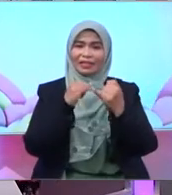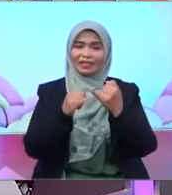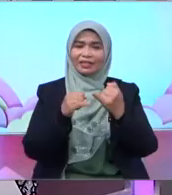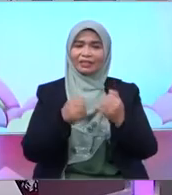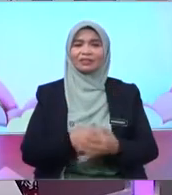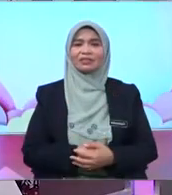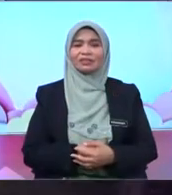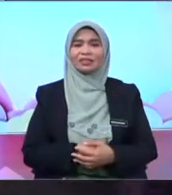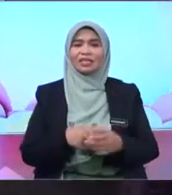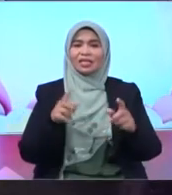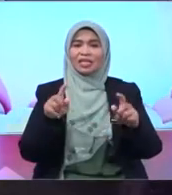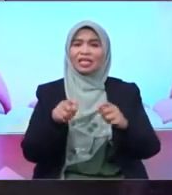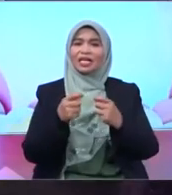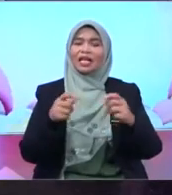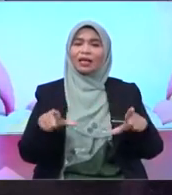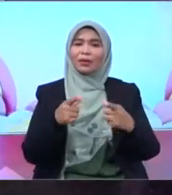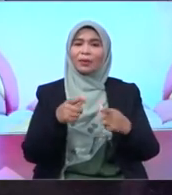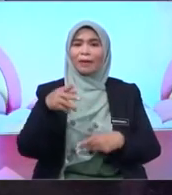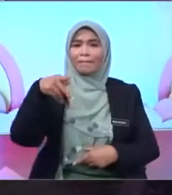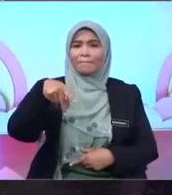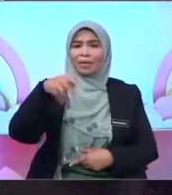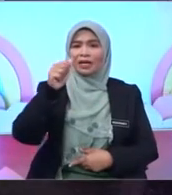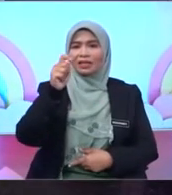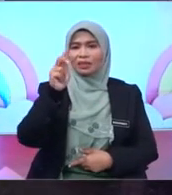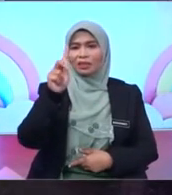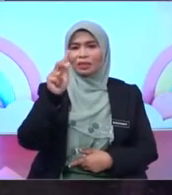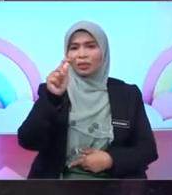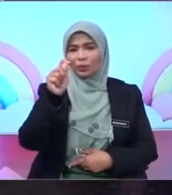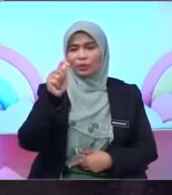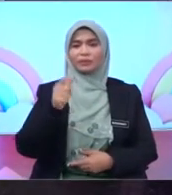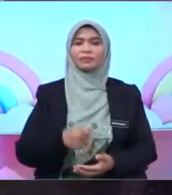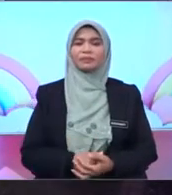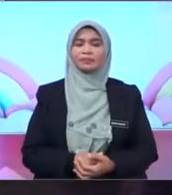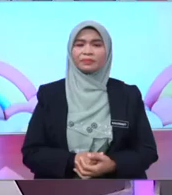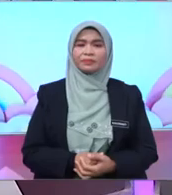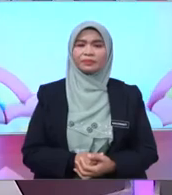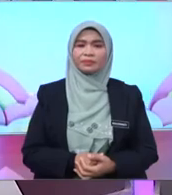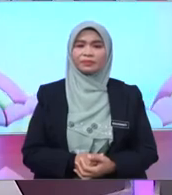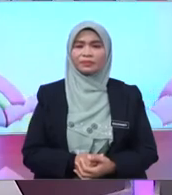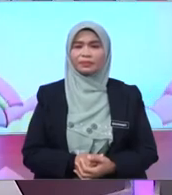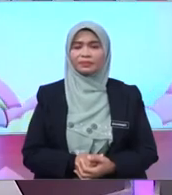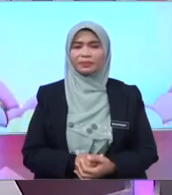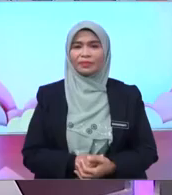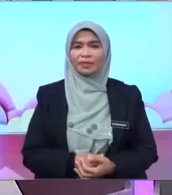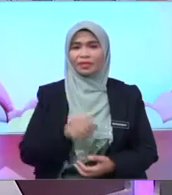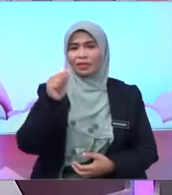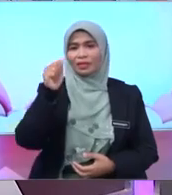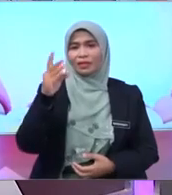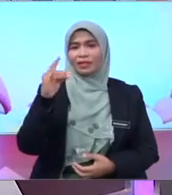Benoa jailhouse dikala kupat cekgu Oke patut tingkah laku Pato yaitu Adi